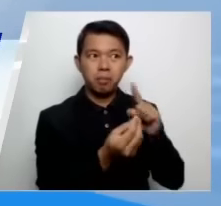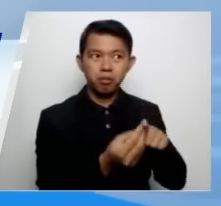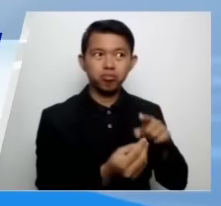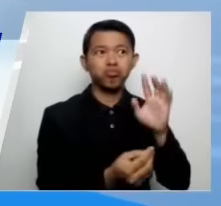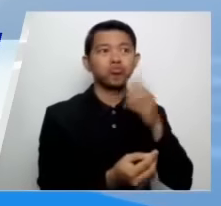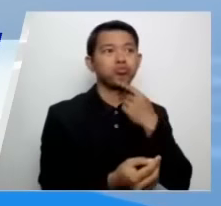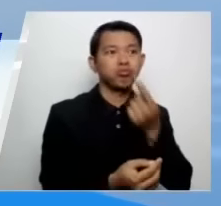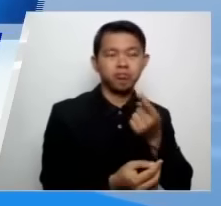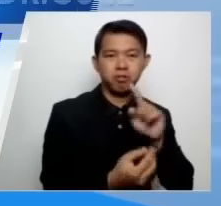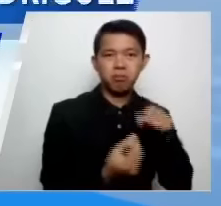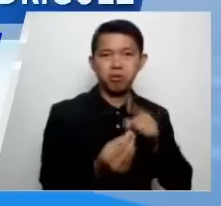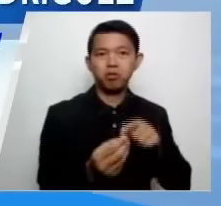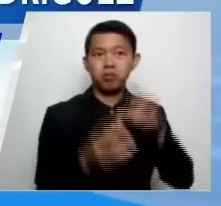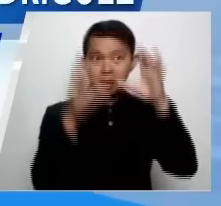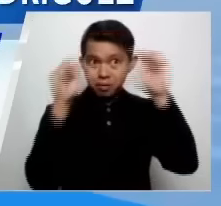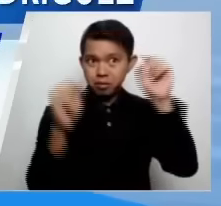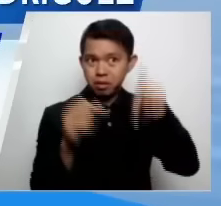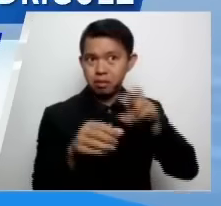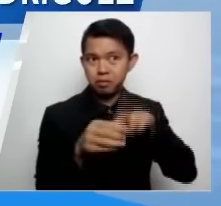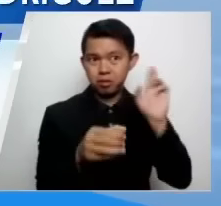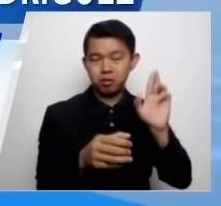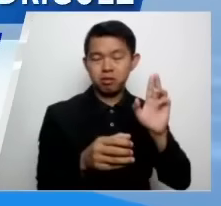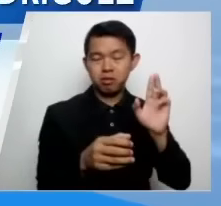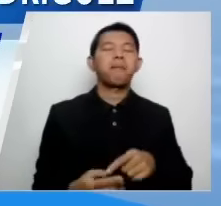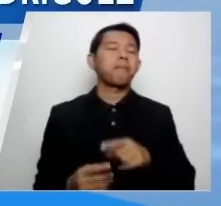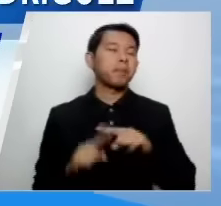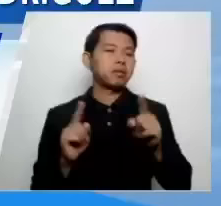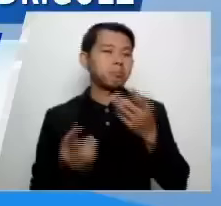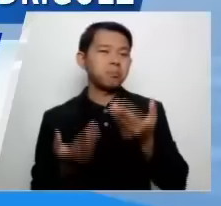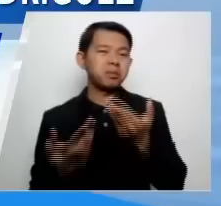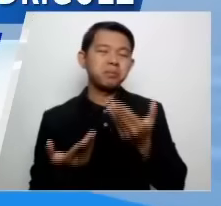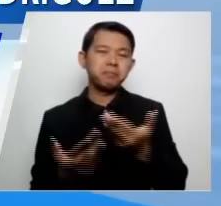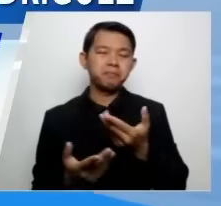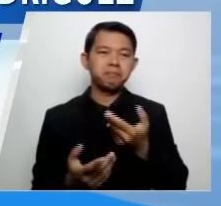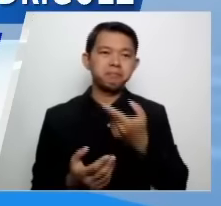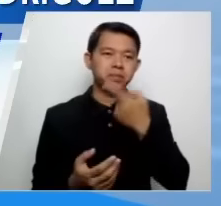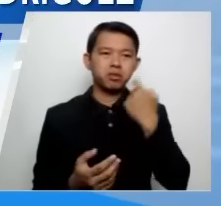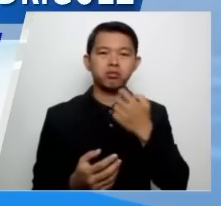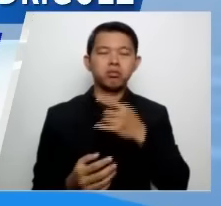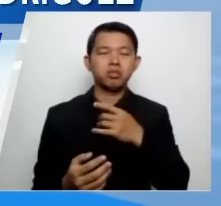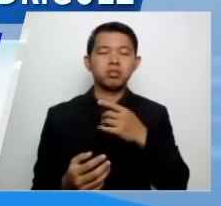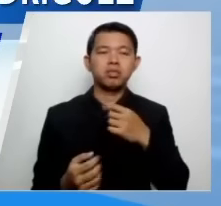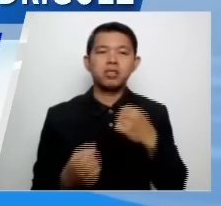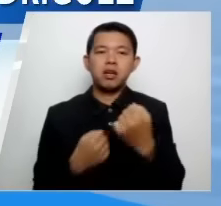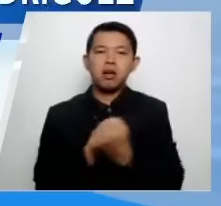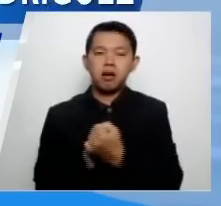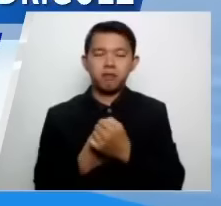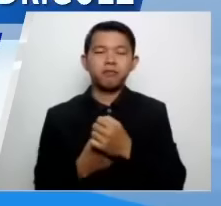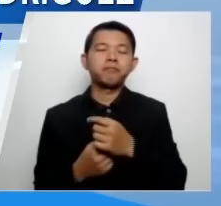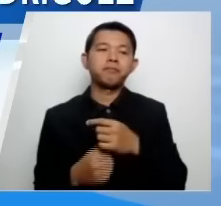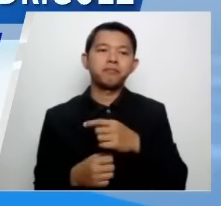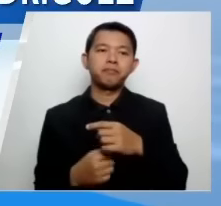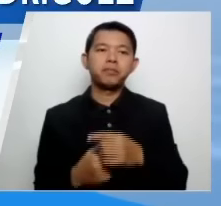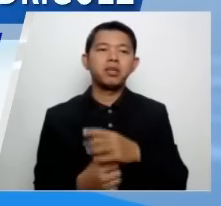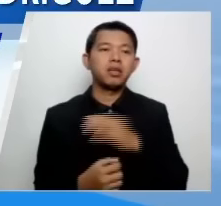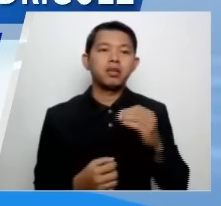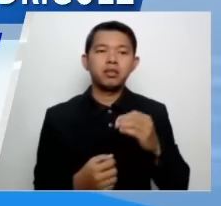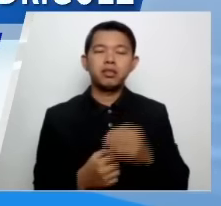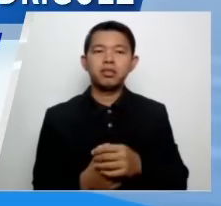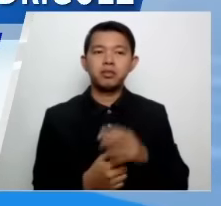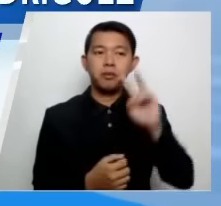niya, dala lang ito ng pagmamahal sa kanya ng kapatid at sa sentimentong hindi nararapat sa bise ang natatanggap